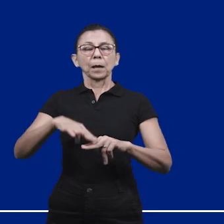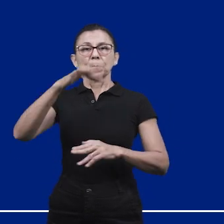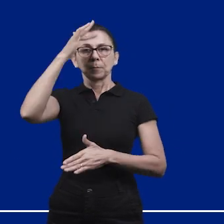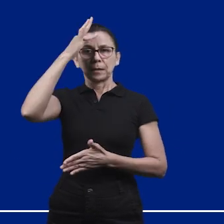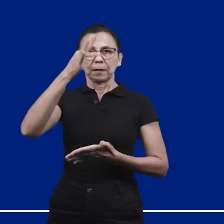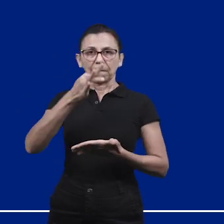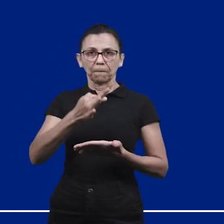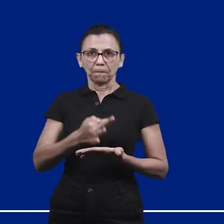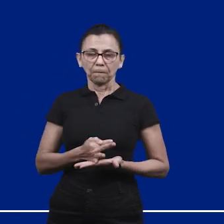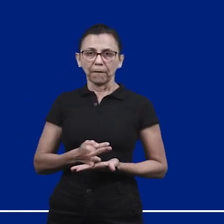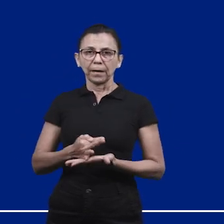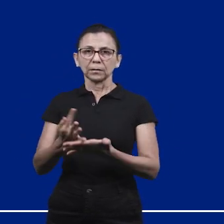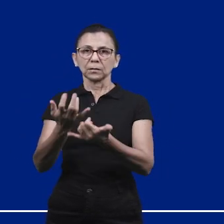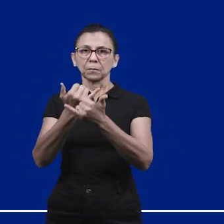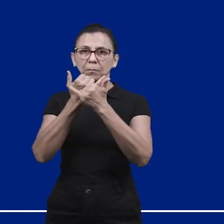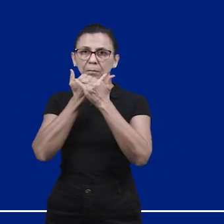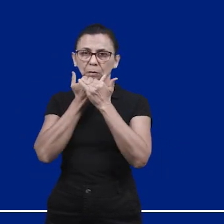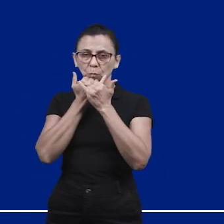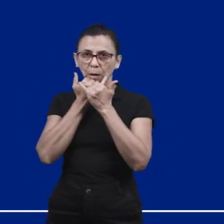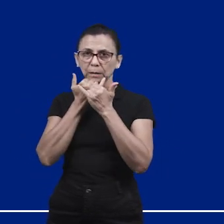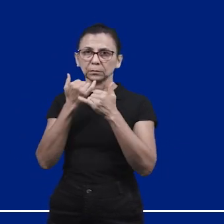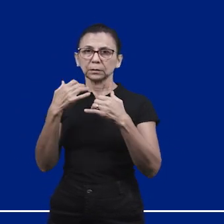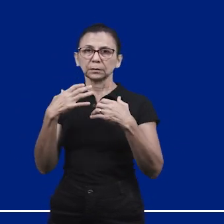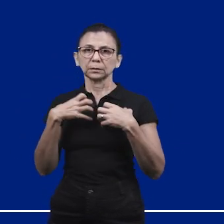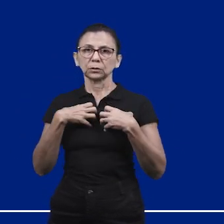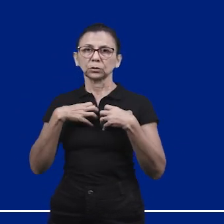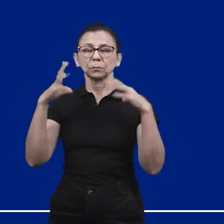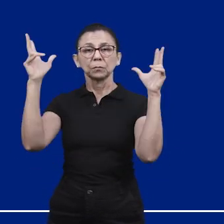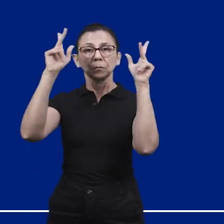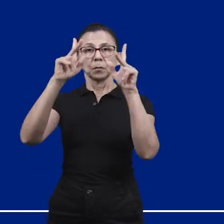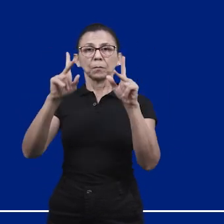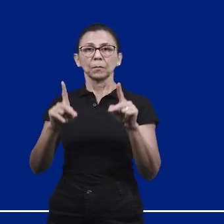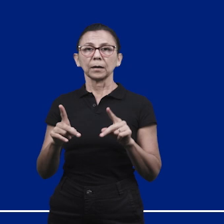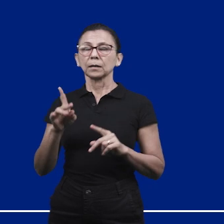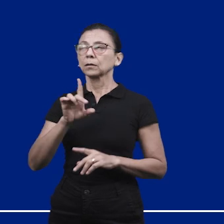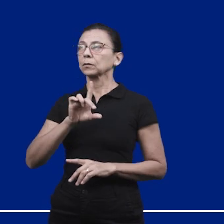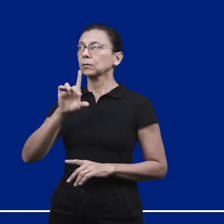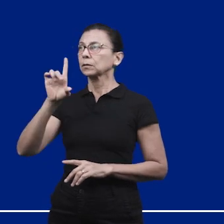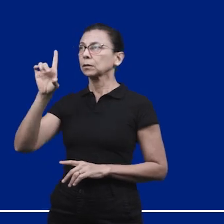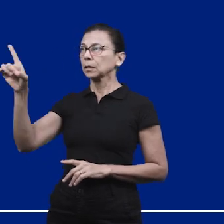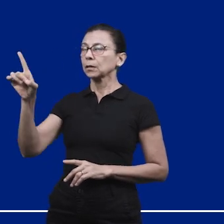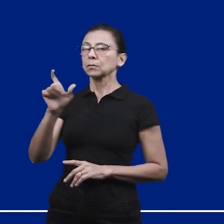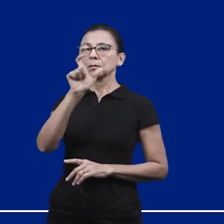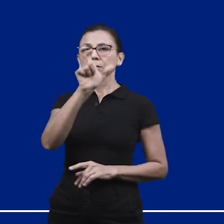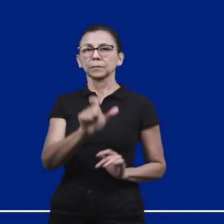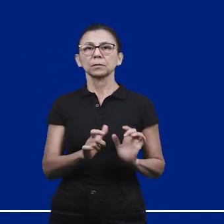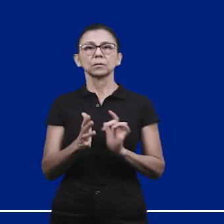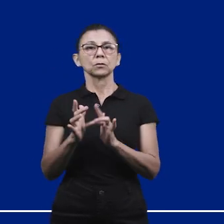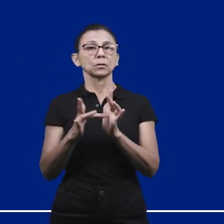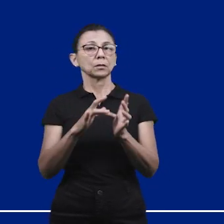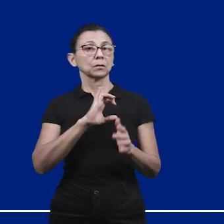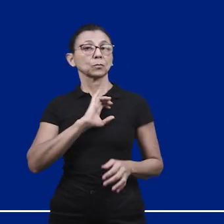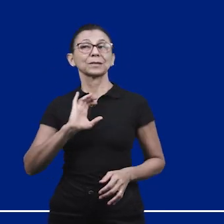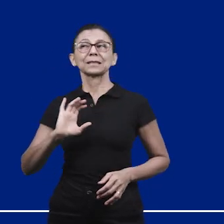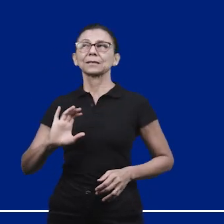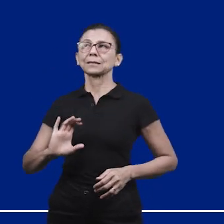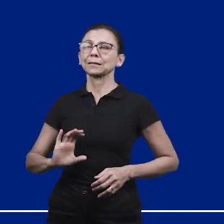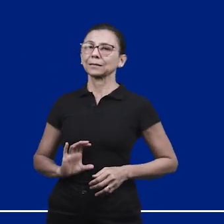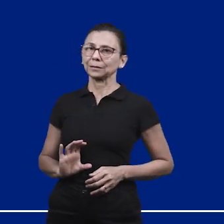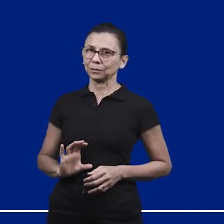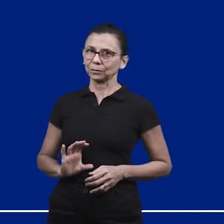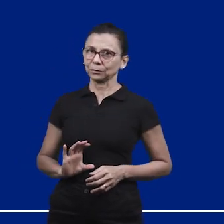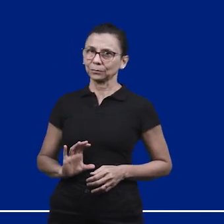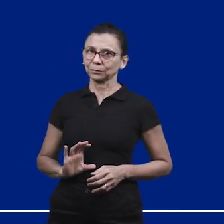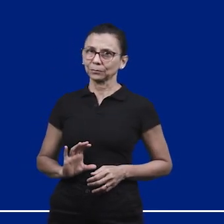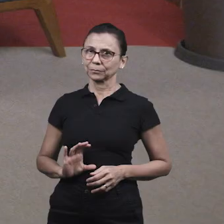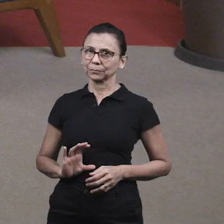chapitre 5, verset 1 qui dit, en étant donc justifiés par la foi, nous avons la paix avec Dieu par notre